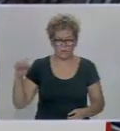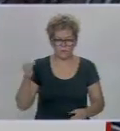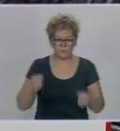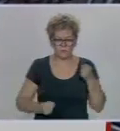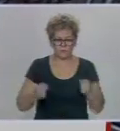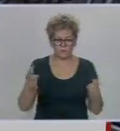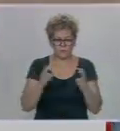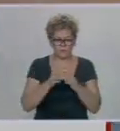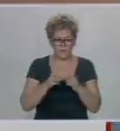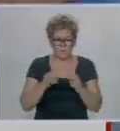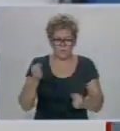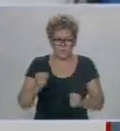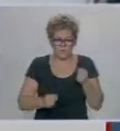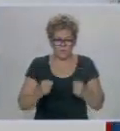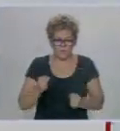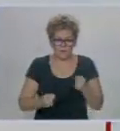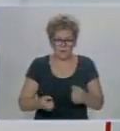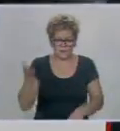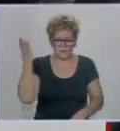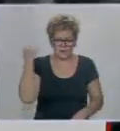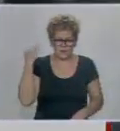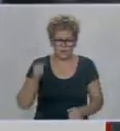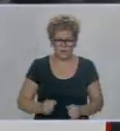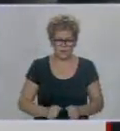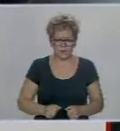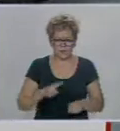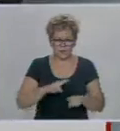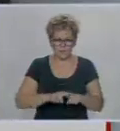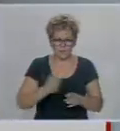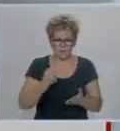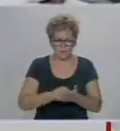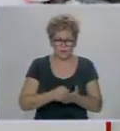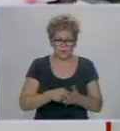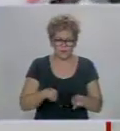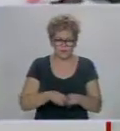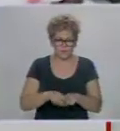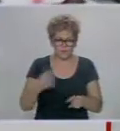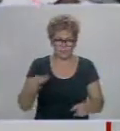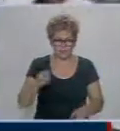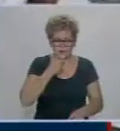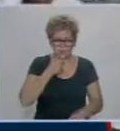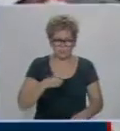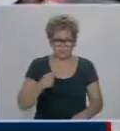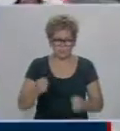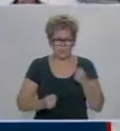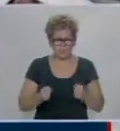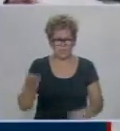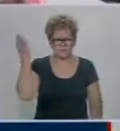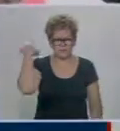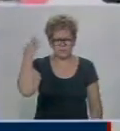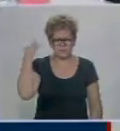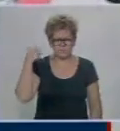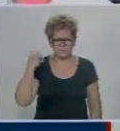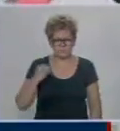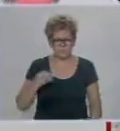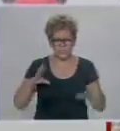pe troleibuz și spune că mașinile sunt învechite și nesigure uneori. În plus, salariile au rămas ca acum 10 ani. Sunt mașini vechi, suspensie,